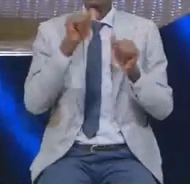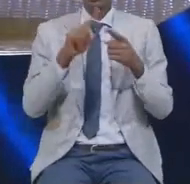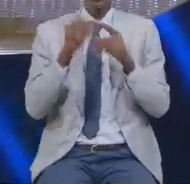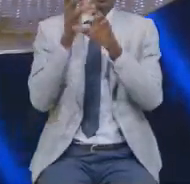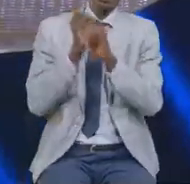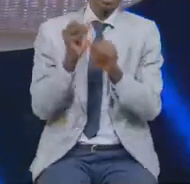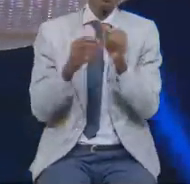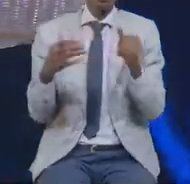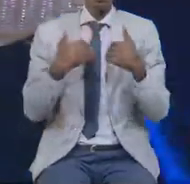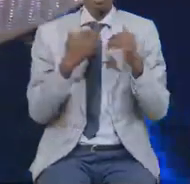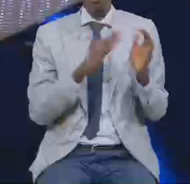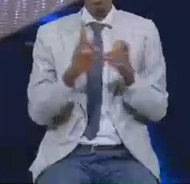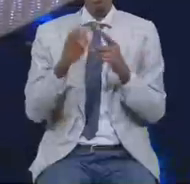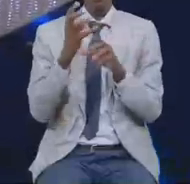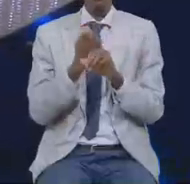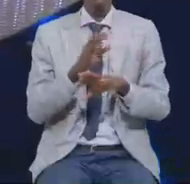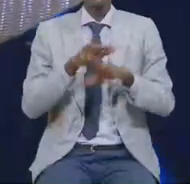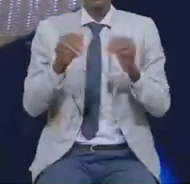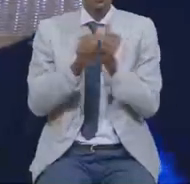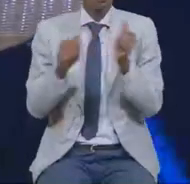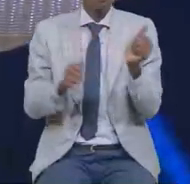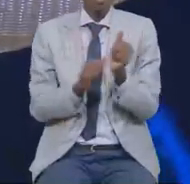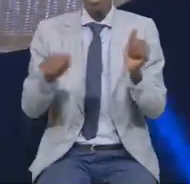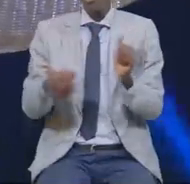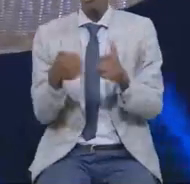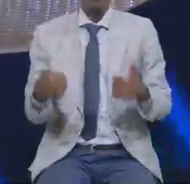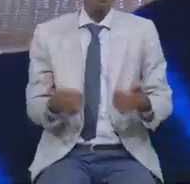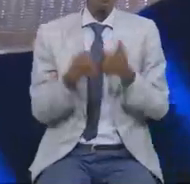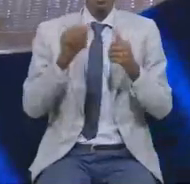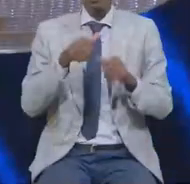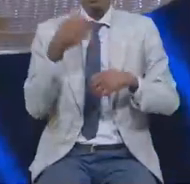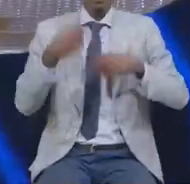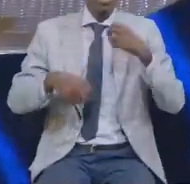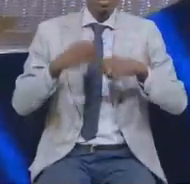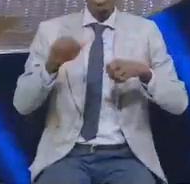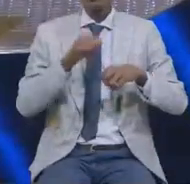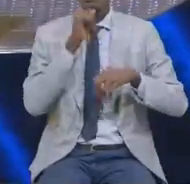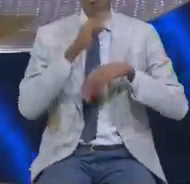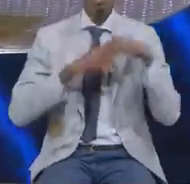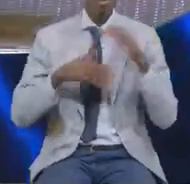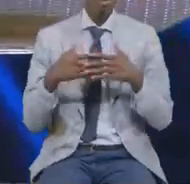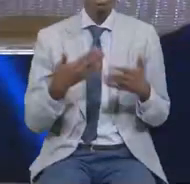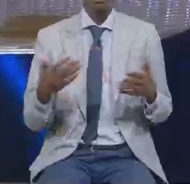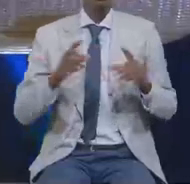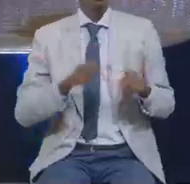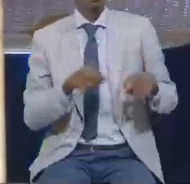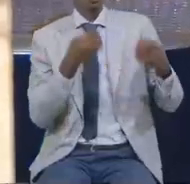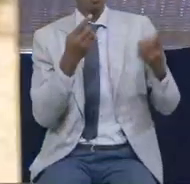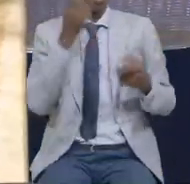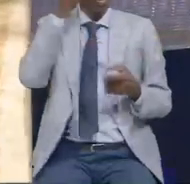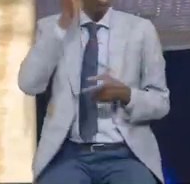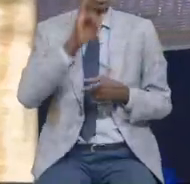peux rien réaliser dans la vie. Il ne faut jamais éviter un défi, un inconfort. Va